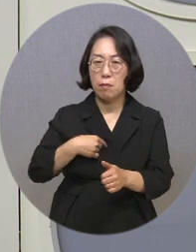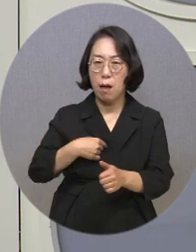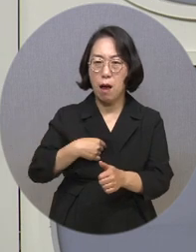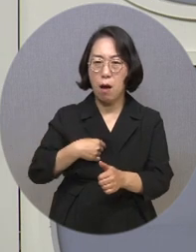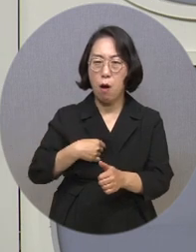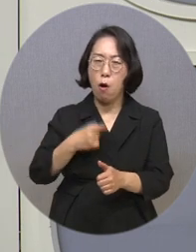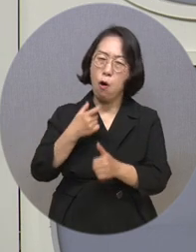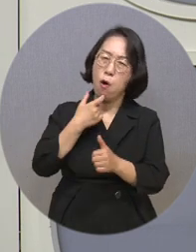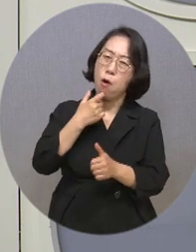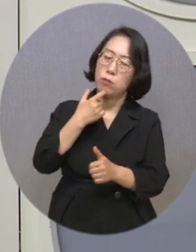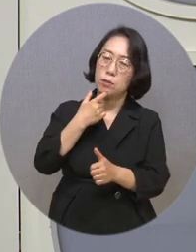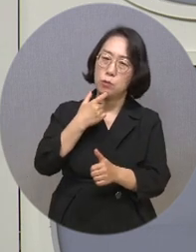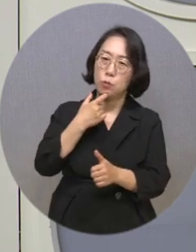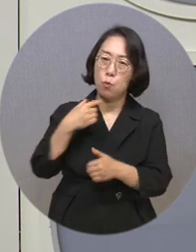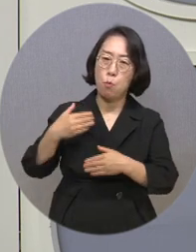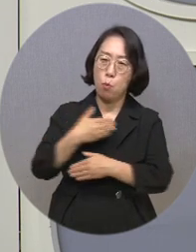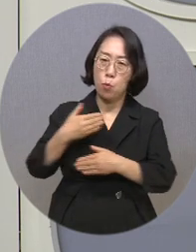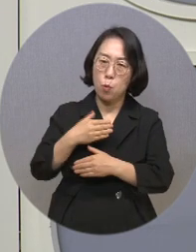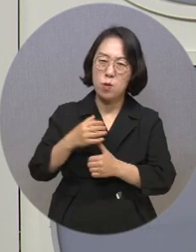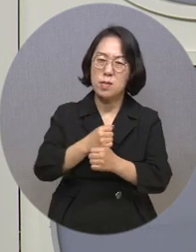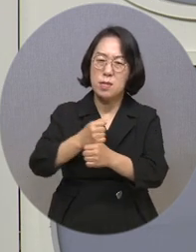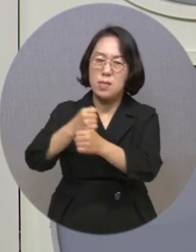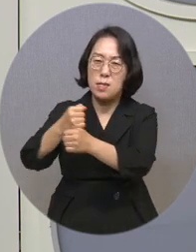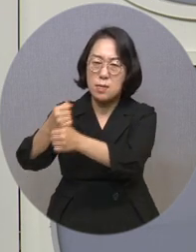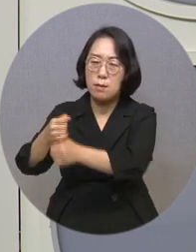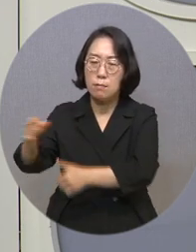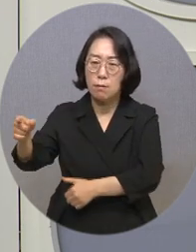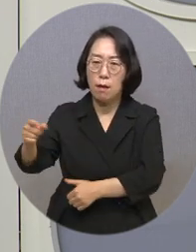이렇게 나오거든요. 그런 경우도 있고 그런데